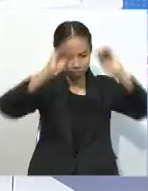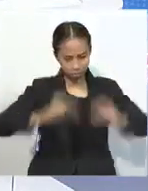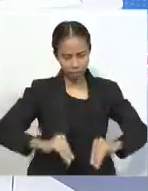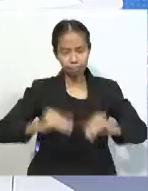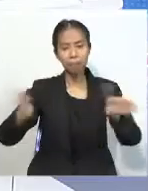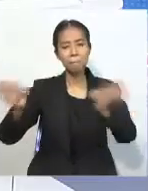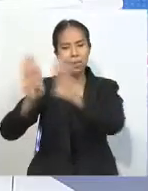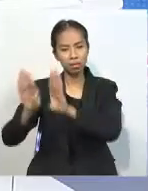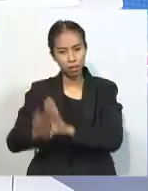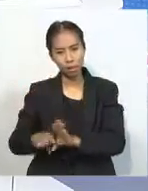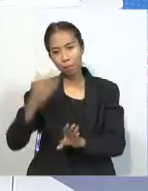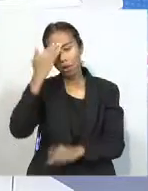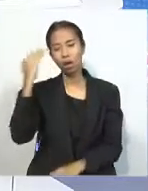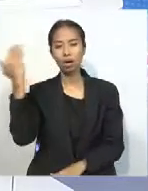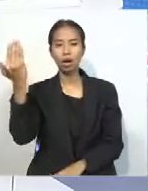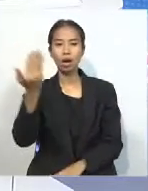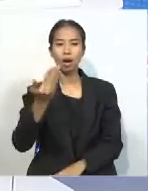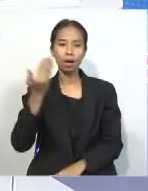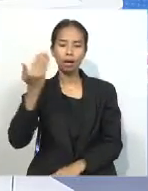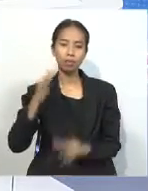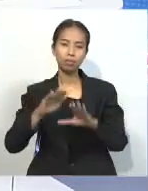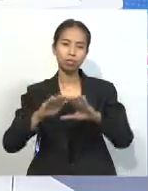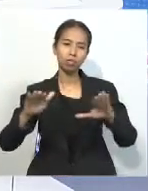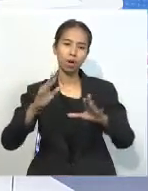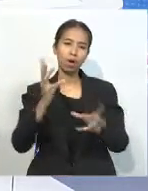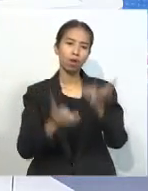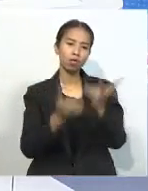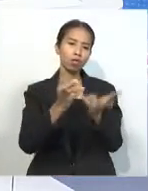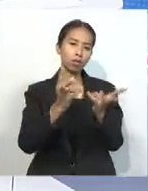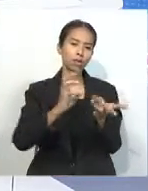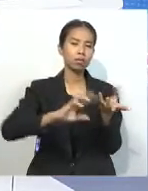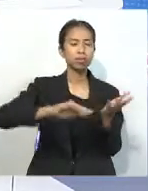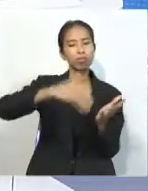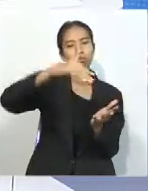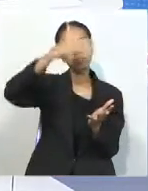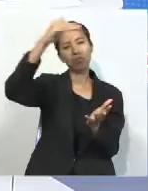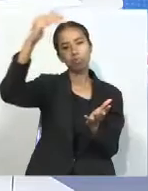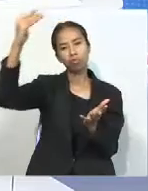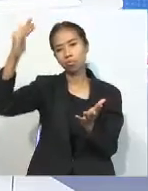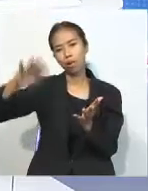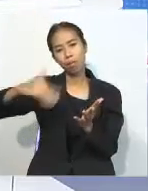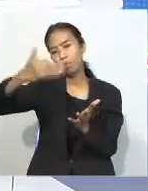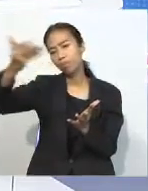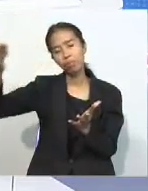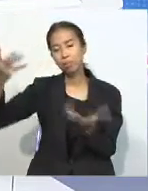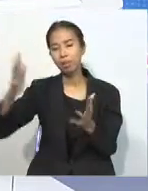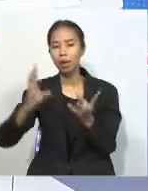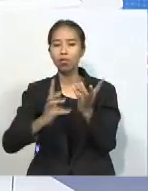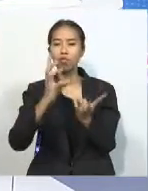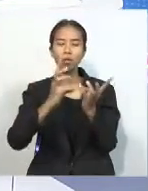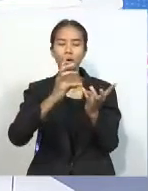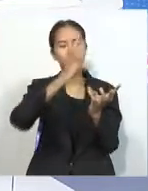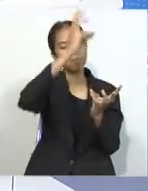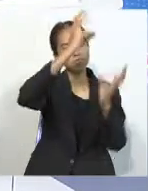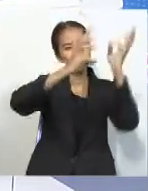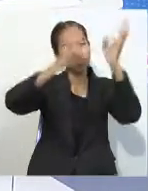นี้เนื่องจากสภาพอากาศที่มันนิ่งเนี่ยทำให้ฝุ่นที่มันลอยขึ้นไปมันไม่ได้ลงมาสู่ที่พื้นหรือว่าพัดออกจากกรุงเทพมหานครไปอย่างเมื่อวันเสาร์